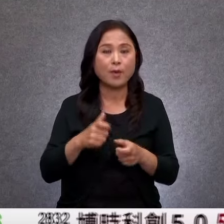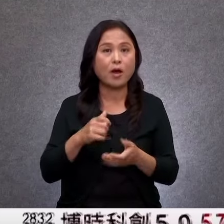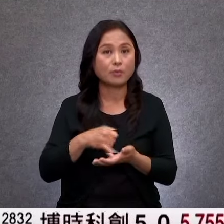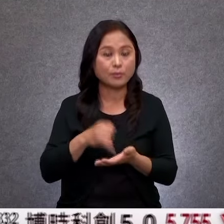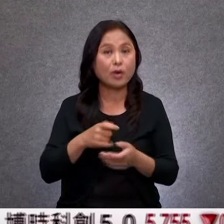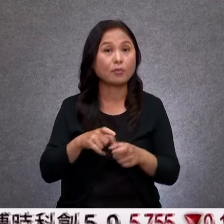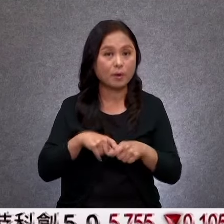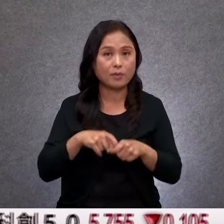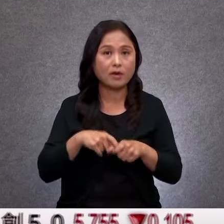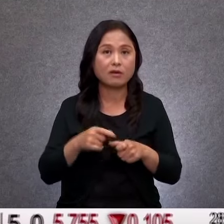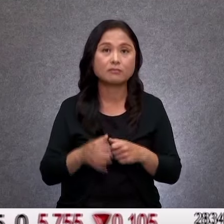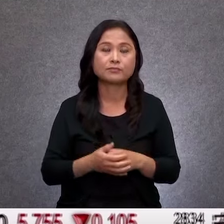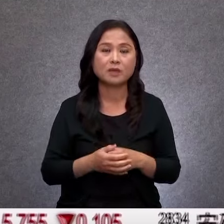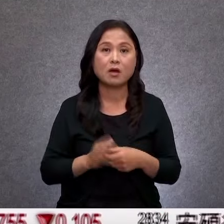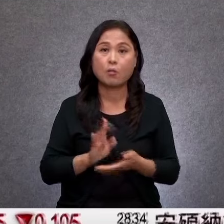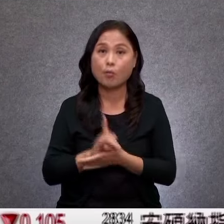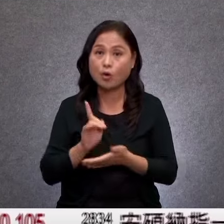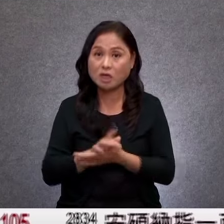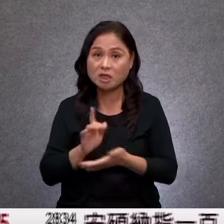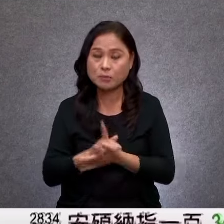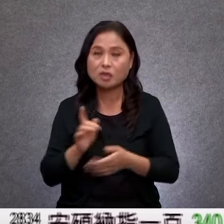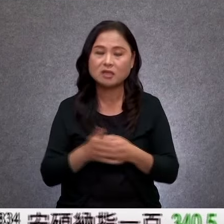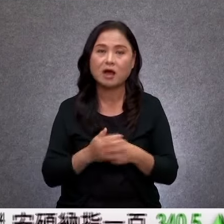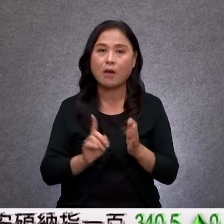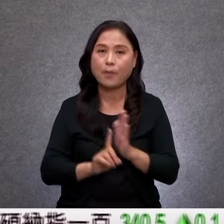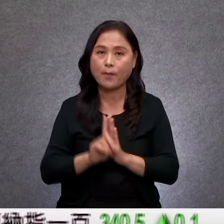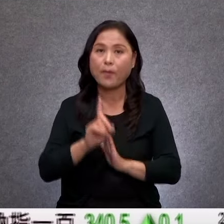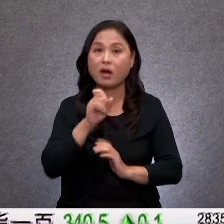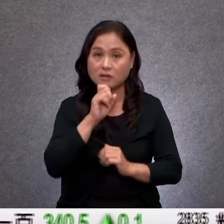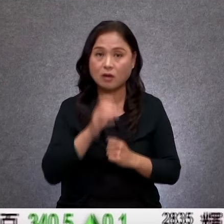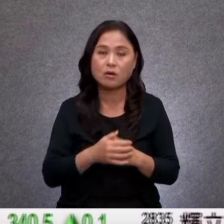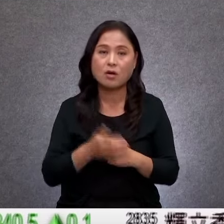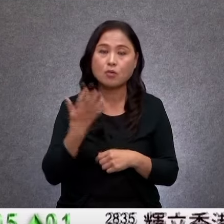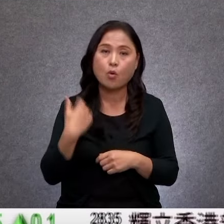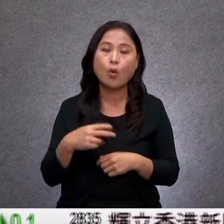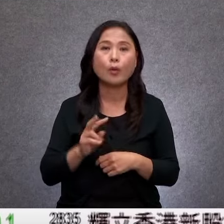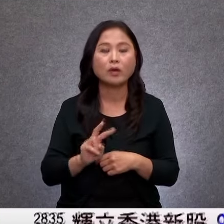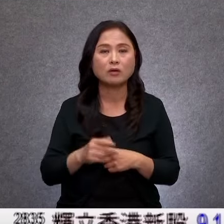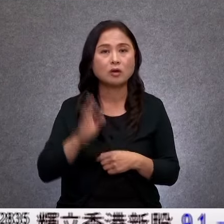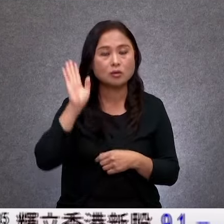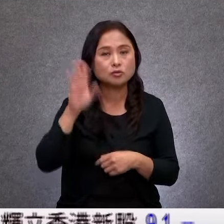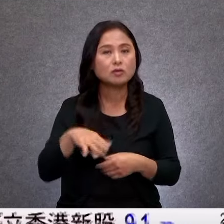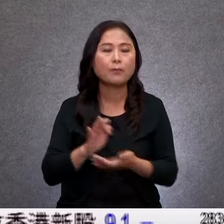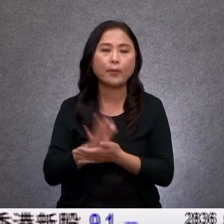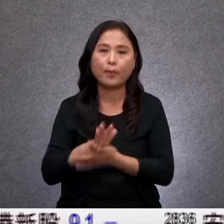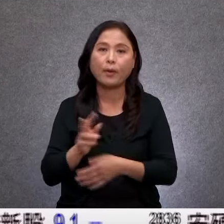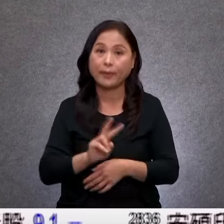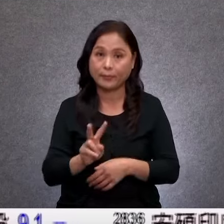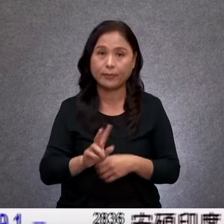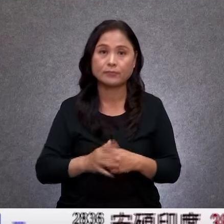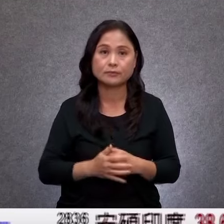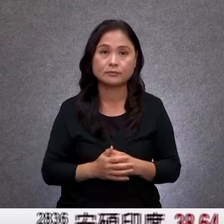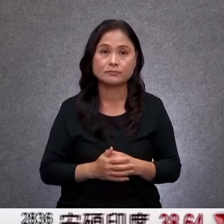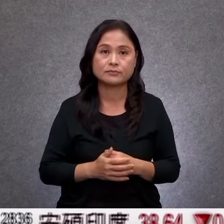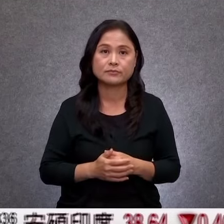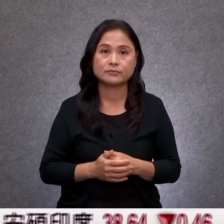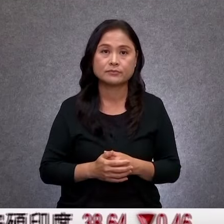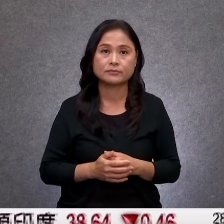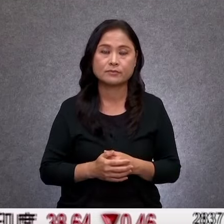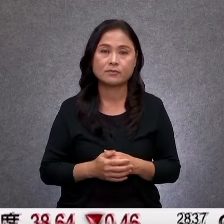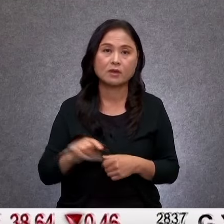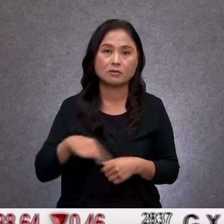哋個利得税收入、薪俸税收入呢一啲咧，每年咧都會有所增長嘅。過去係如是，未來